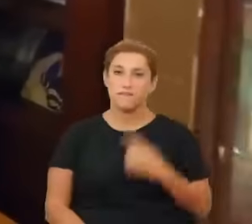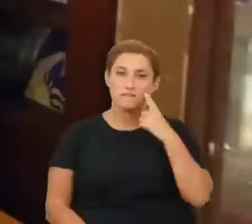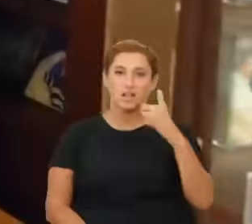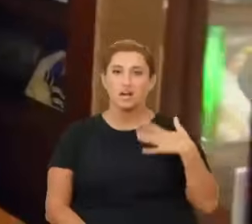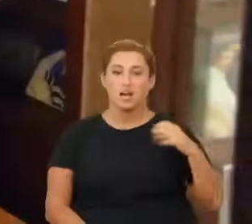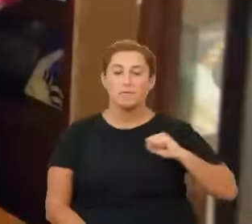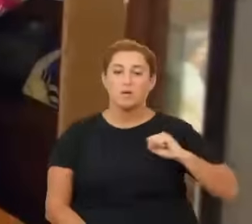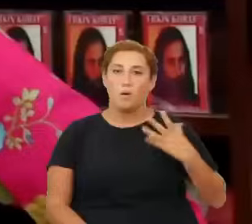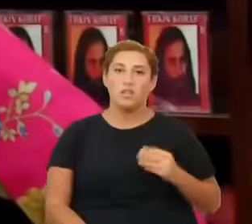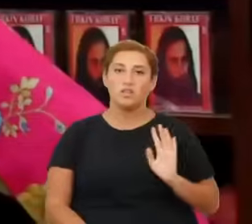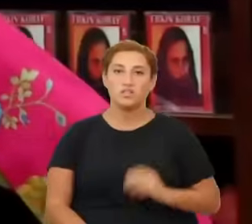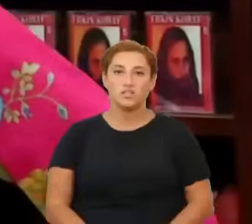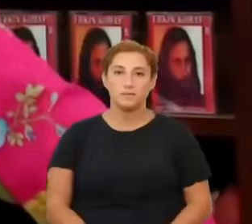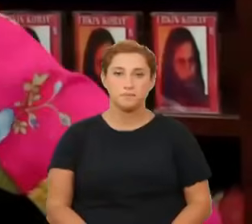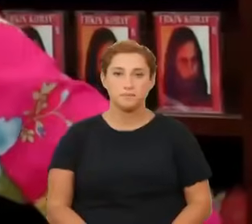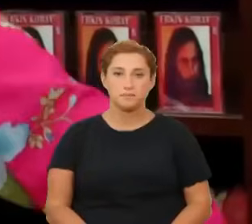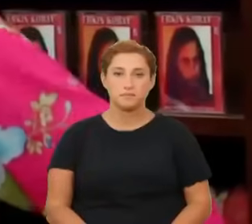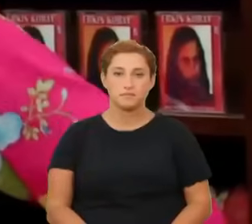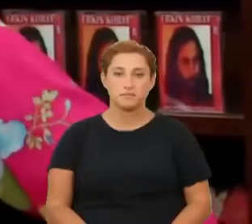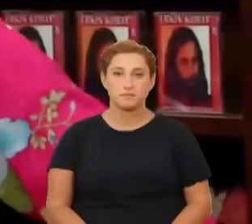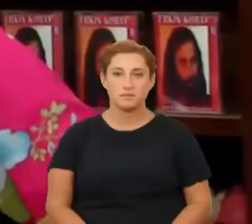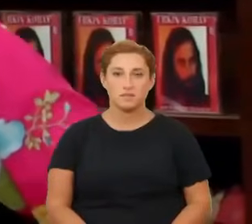Vallahi kalp spazmı geçireceğim ha.